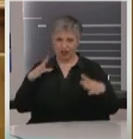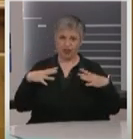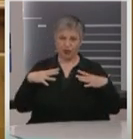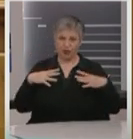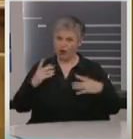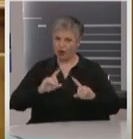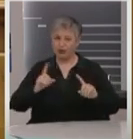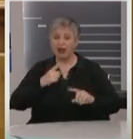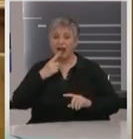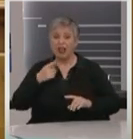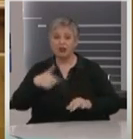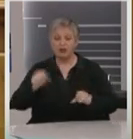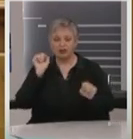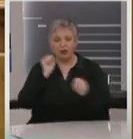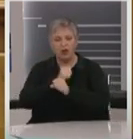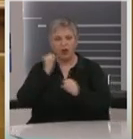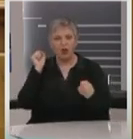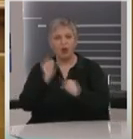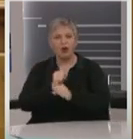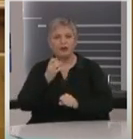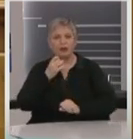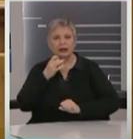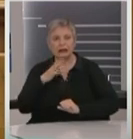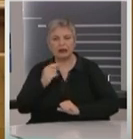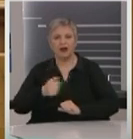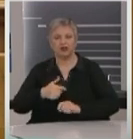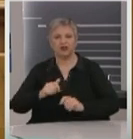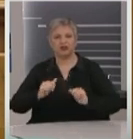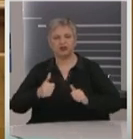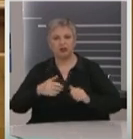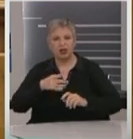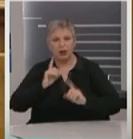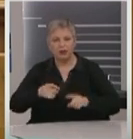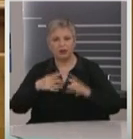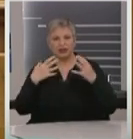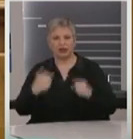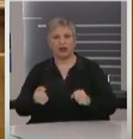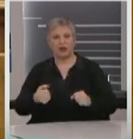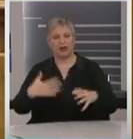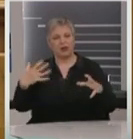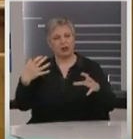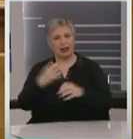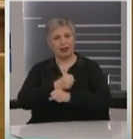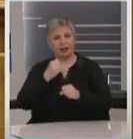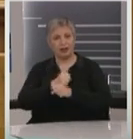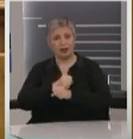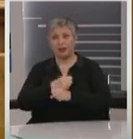δουλειάς και αποφασιστικότητας. Άντεξε αυτά που ευχόμαστε να μην τύχουν ποτέ σε κανένα άλλο